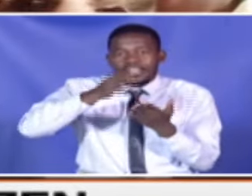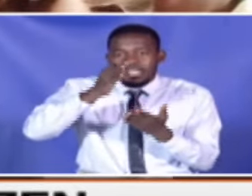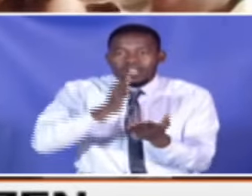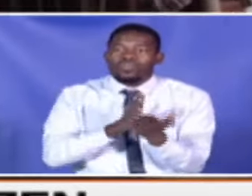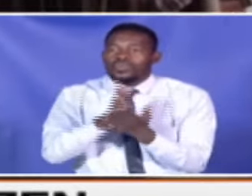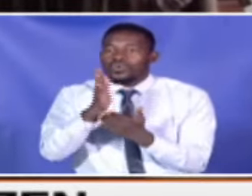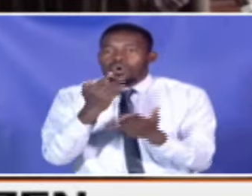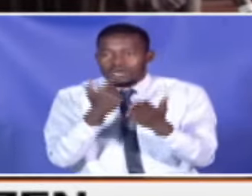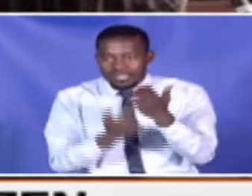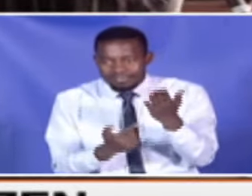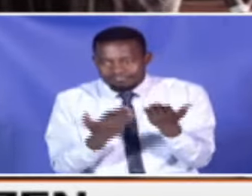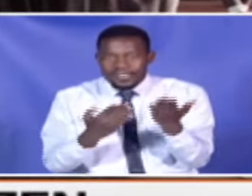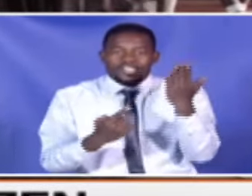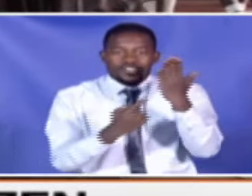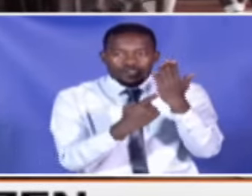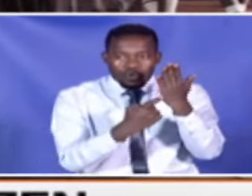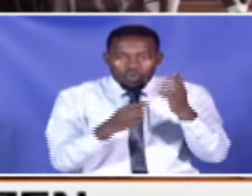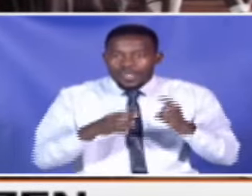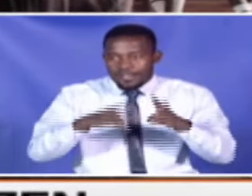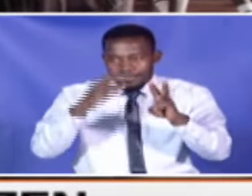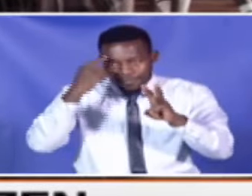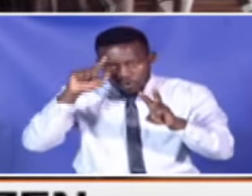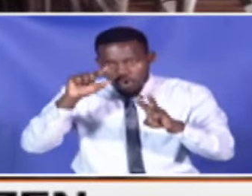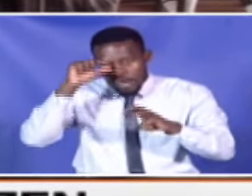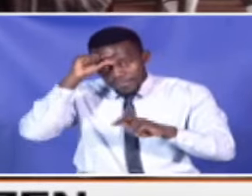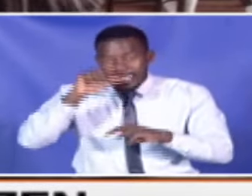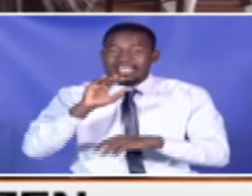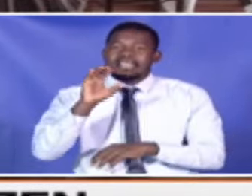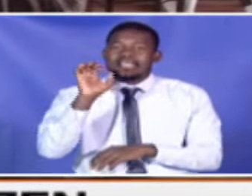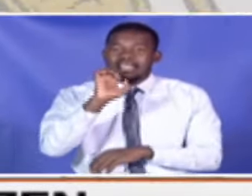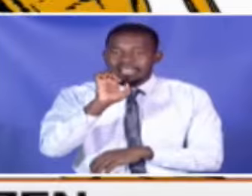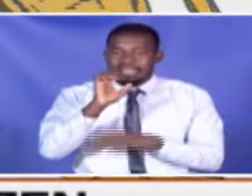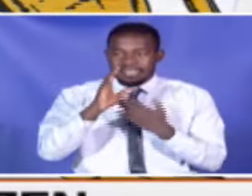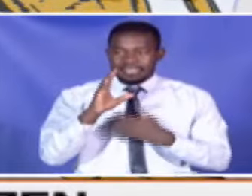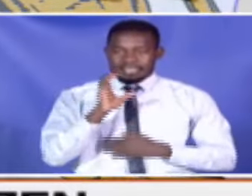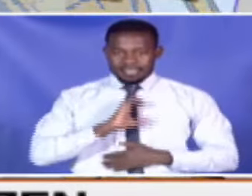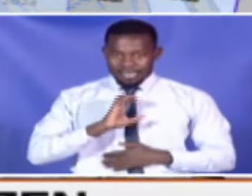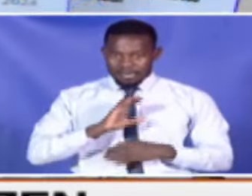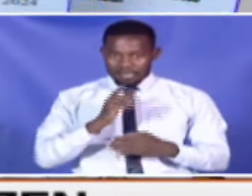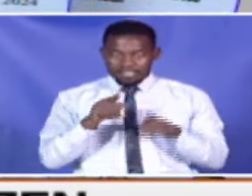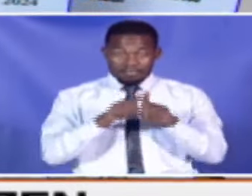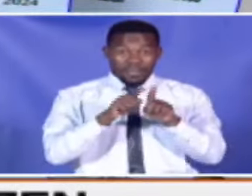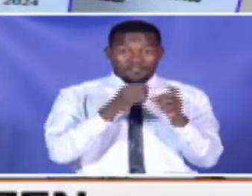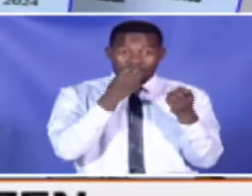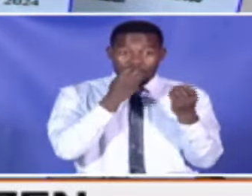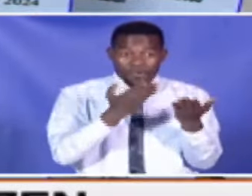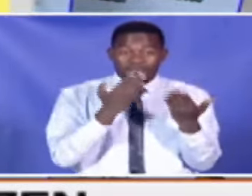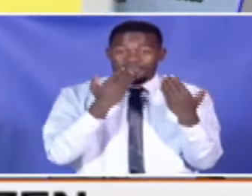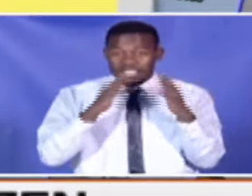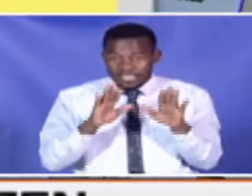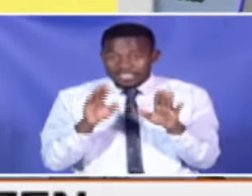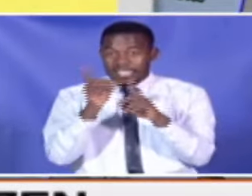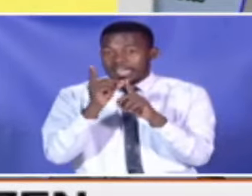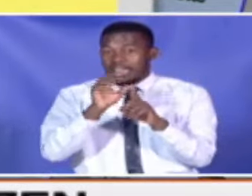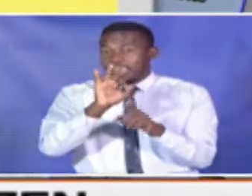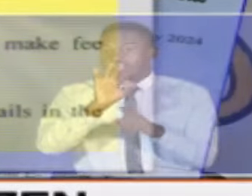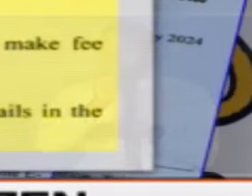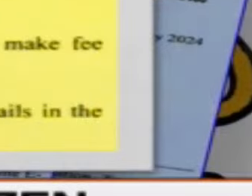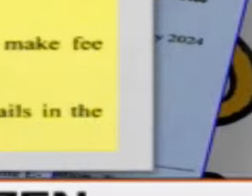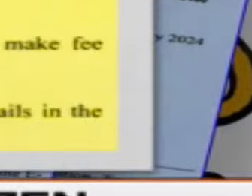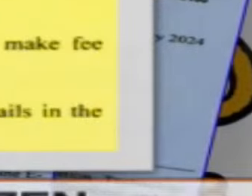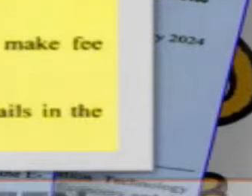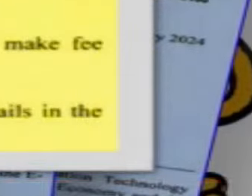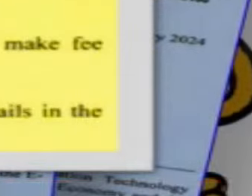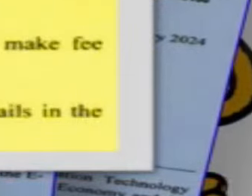kupitia mtandao wa kidijitali wa serikali wa e-citizen. Kwenye agizo la tarehe 31 mwezi Januari kwa wakurugenzi